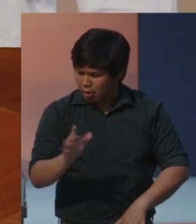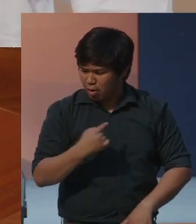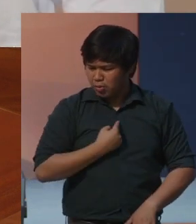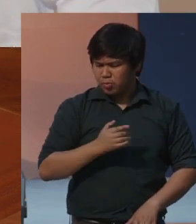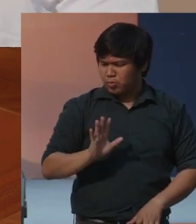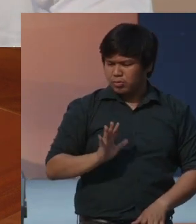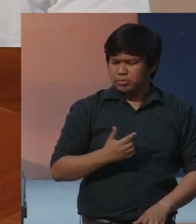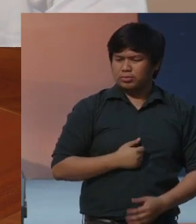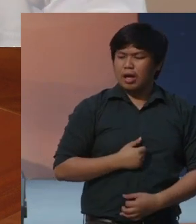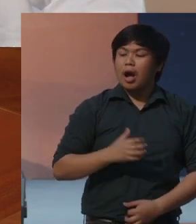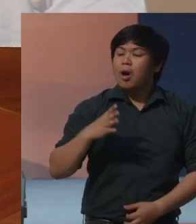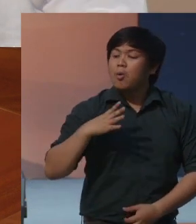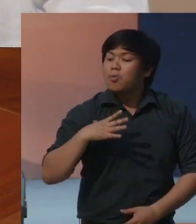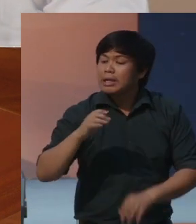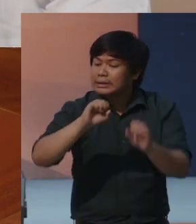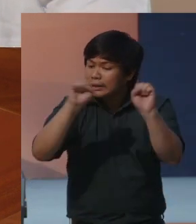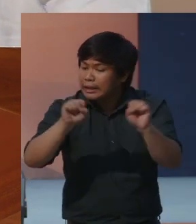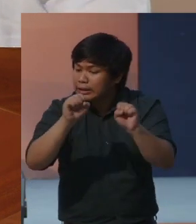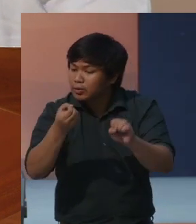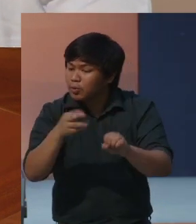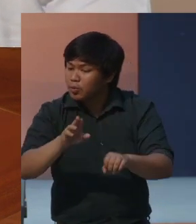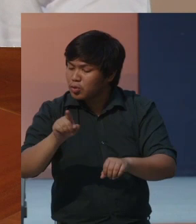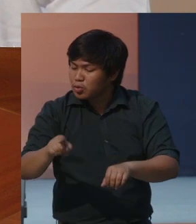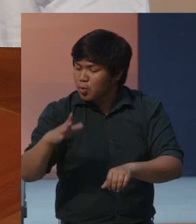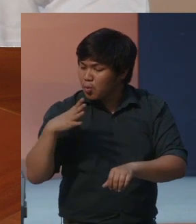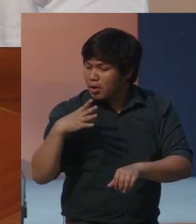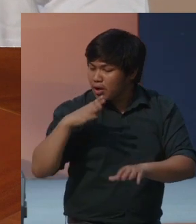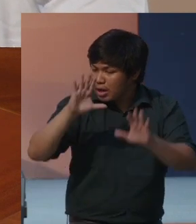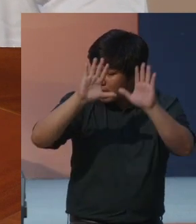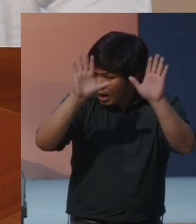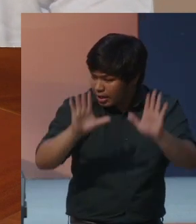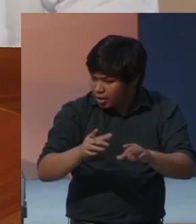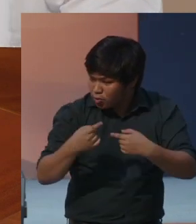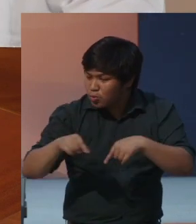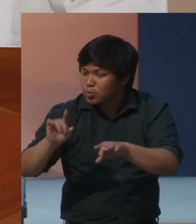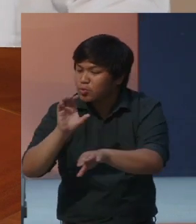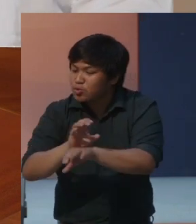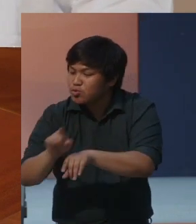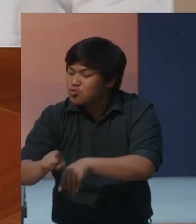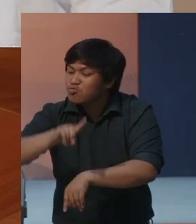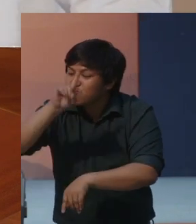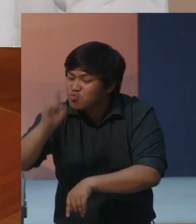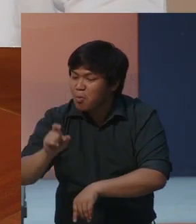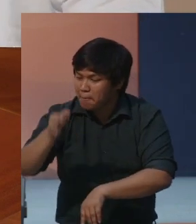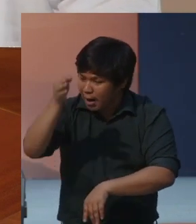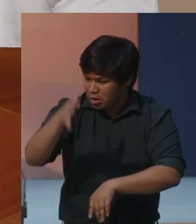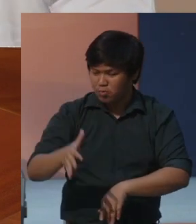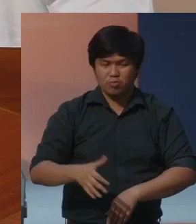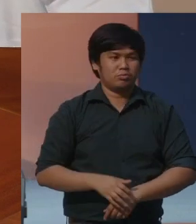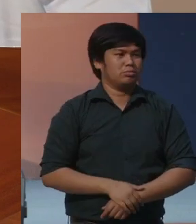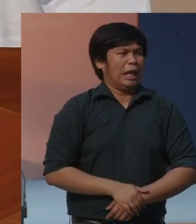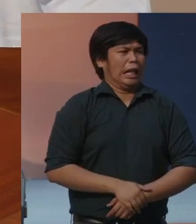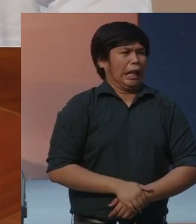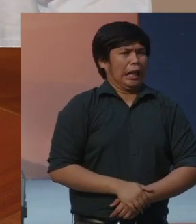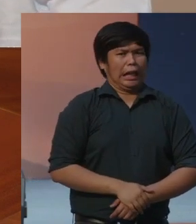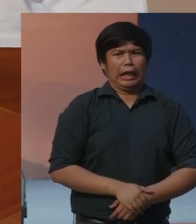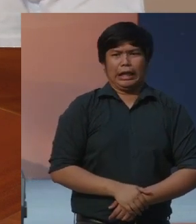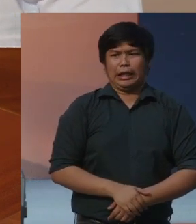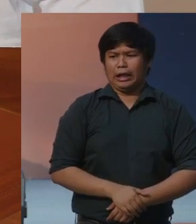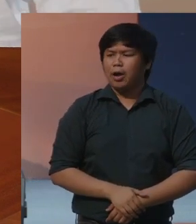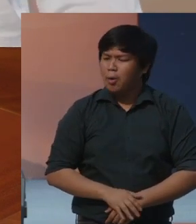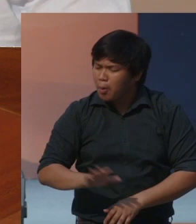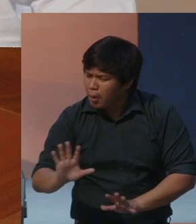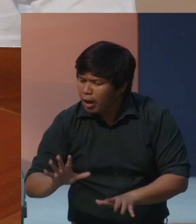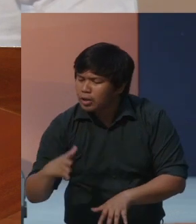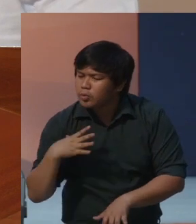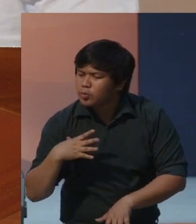Intayin mo ang Sabado para sa youth live service, pagkatapos noon itanong mo sa youth pastor. O kaya, intayin mo